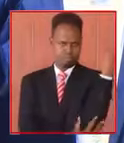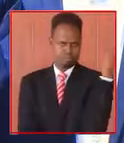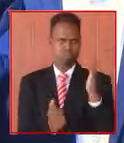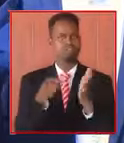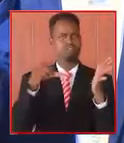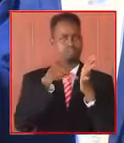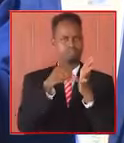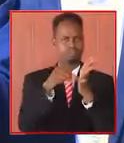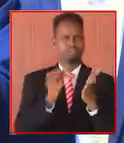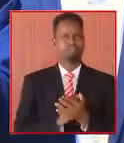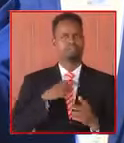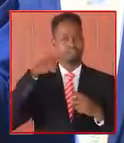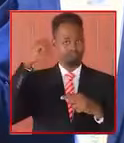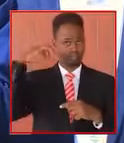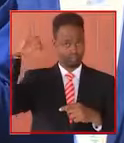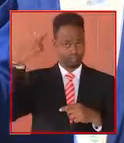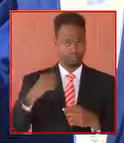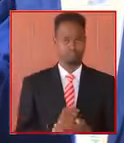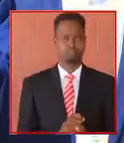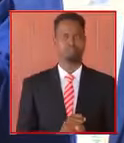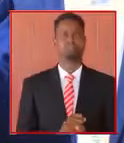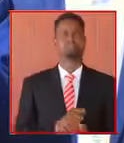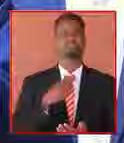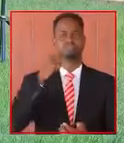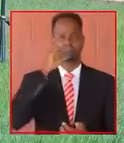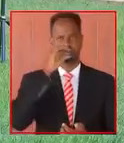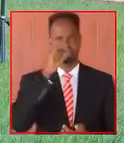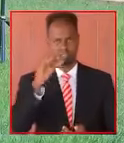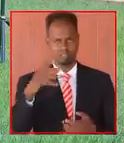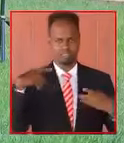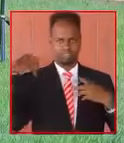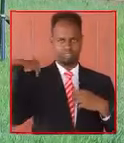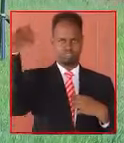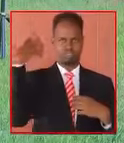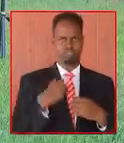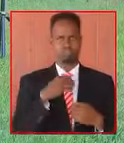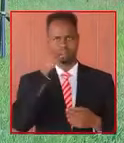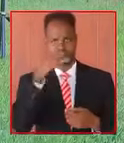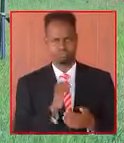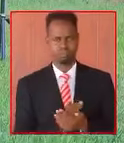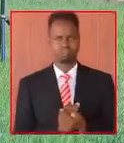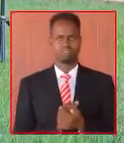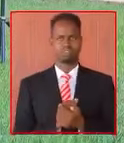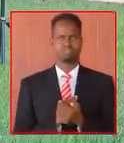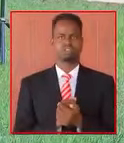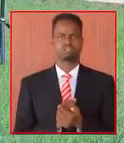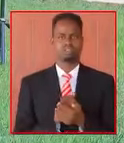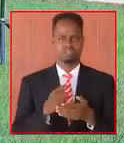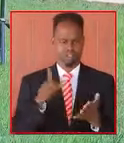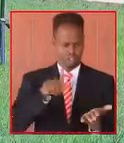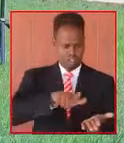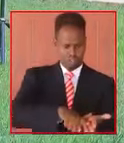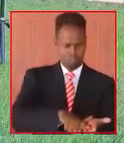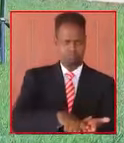goosanaya hadda jira dowladda waa ku muranaa anaga iyo ganacsatada sharciga ogol u baahan waa suuxa تكلم حاجة برضو هذه ترى